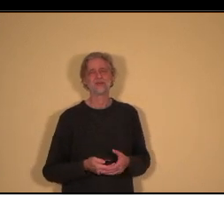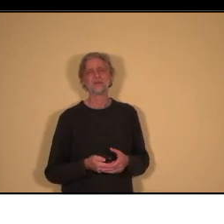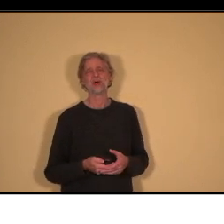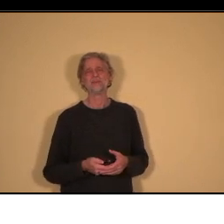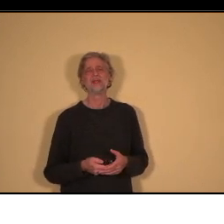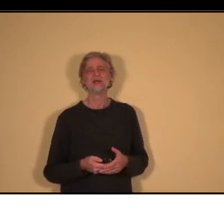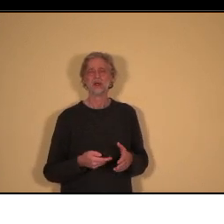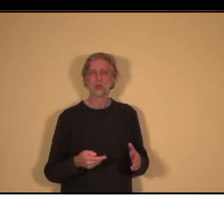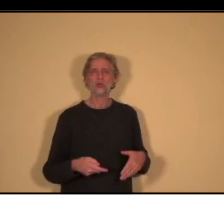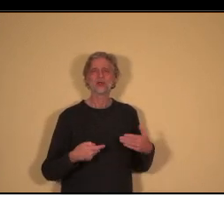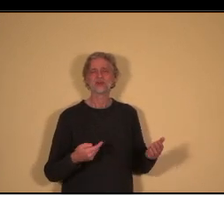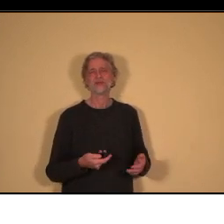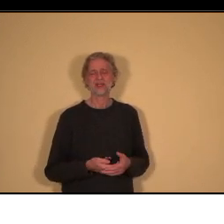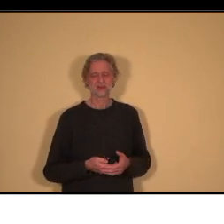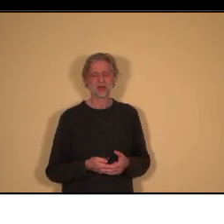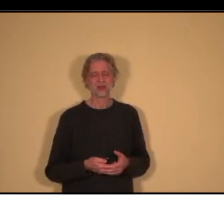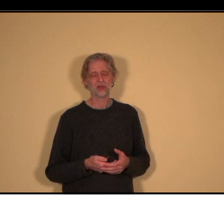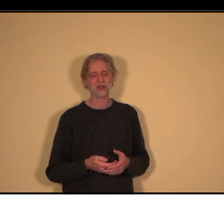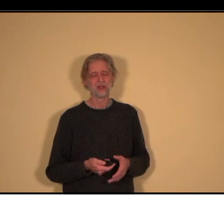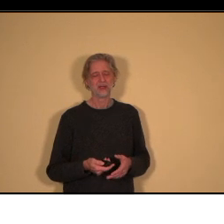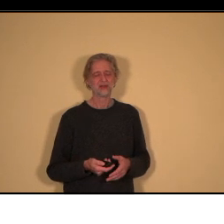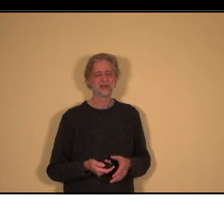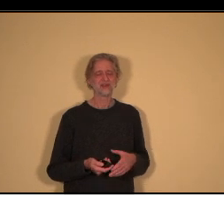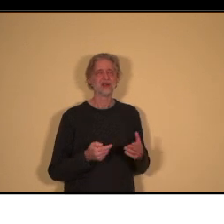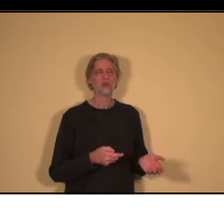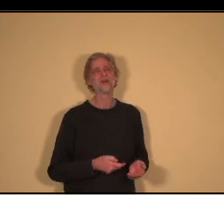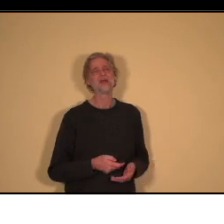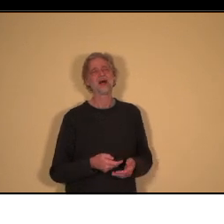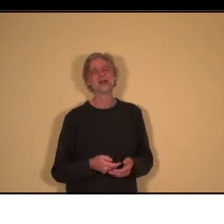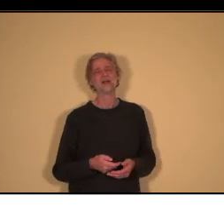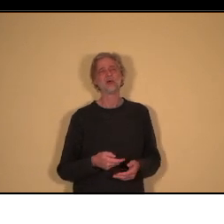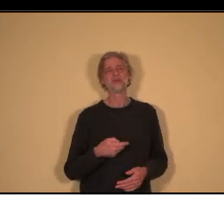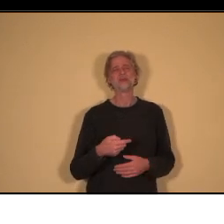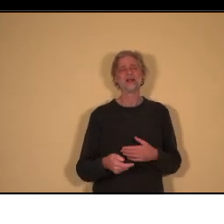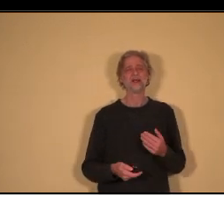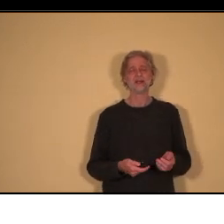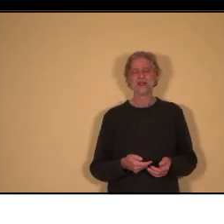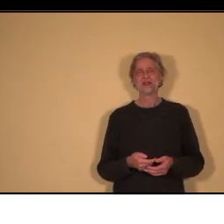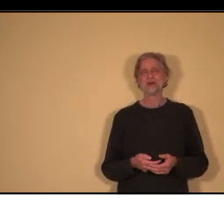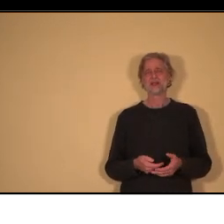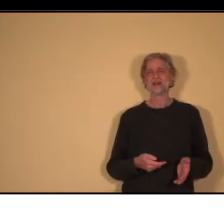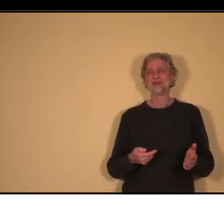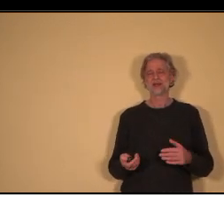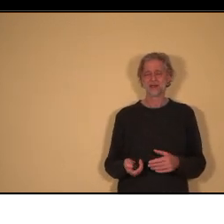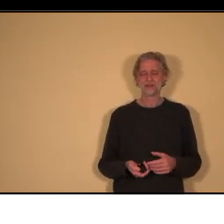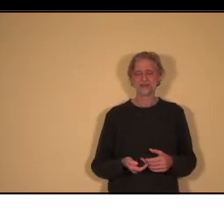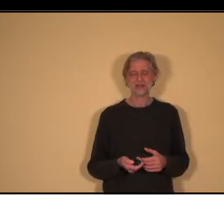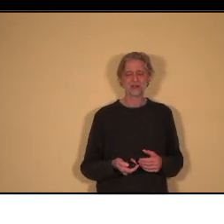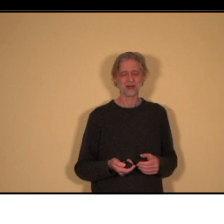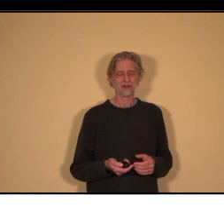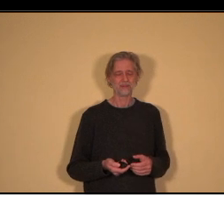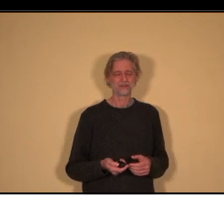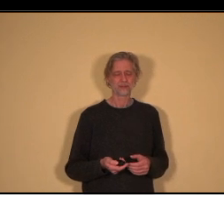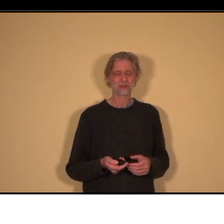der Abfallpyramide. Oder was wir wenigstens machen können, ist es in Grundchemikalien umzuwandeln, die man dann wieder